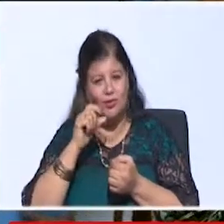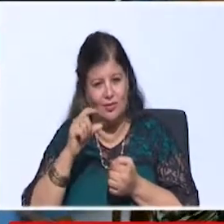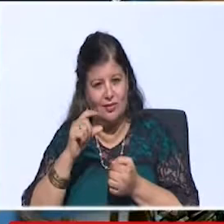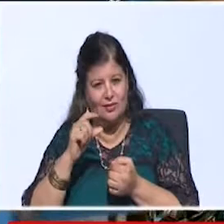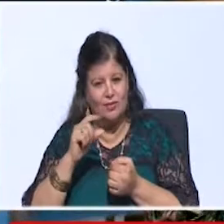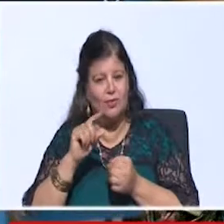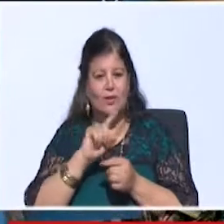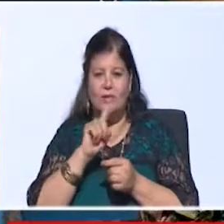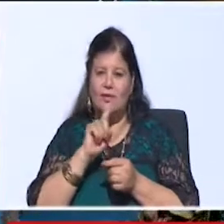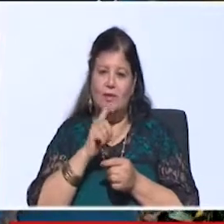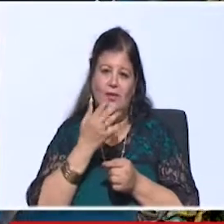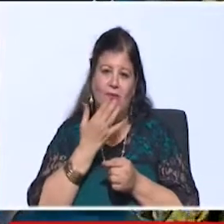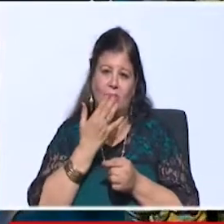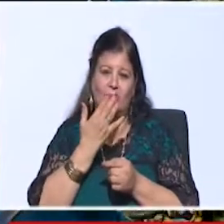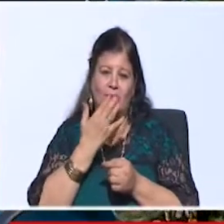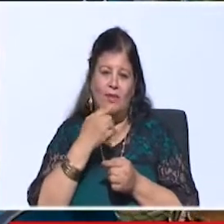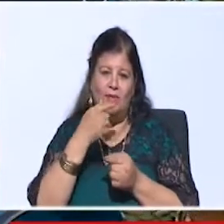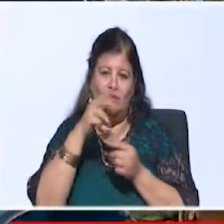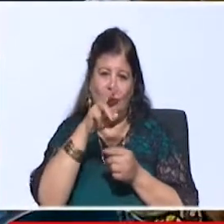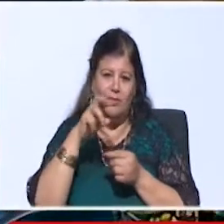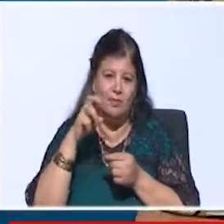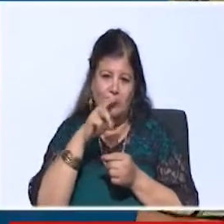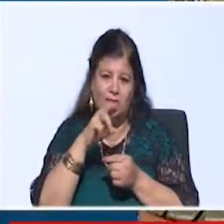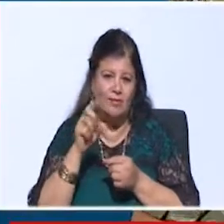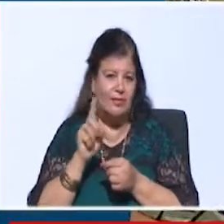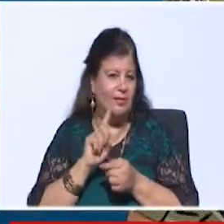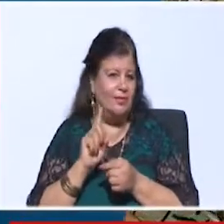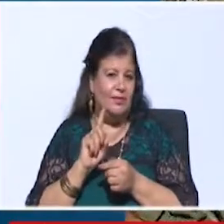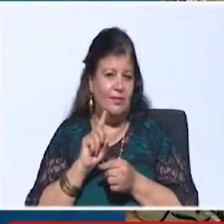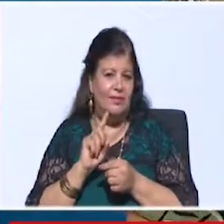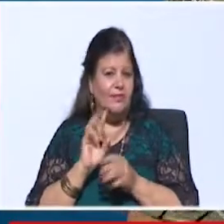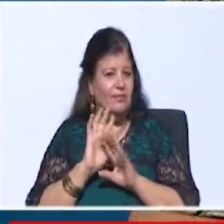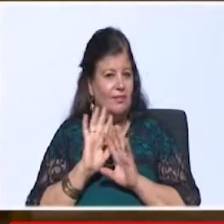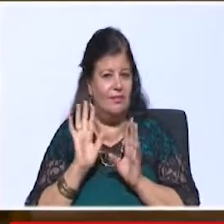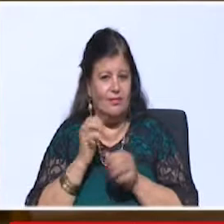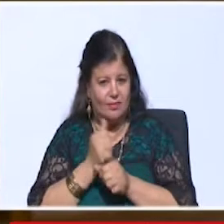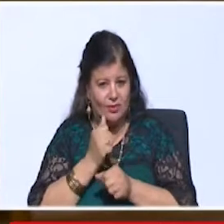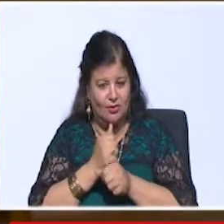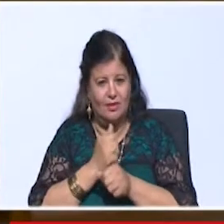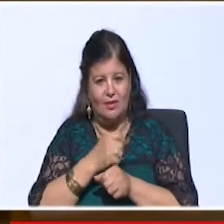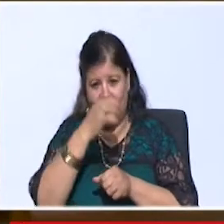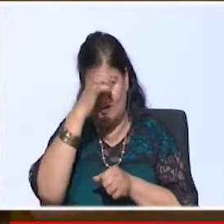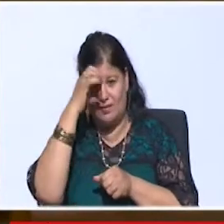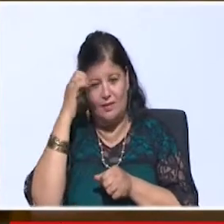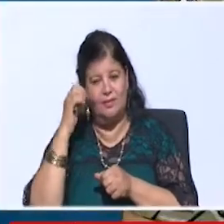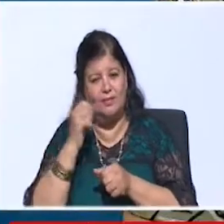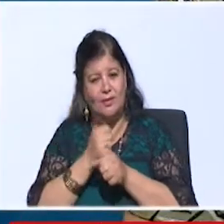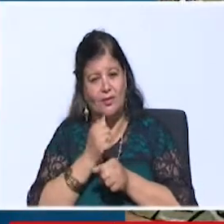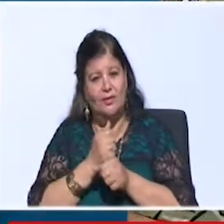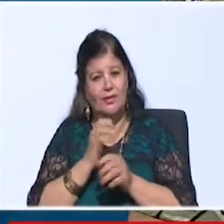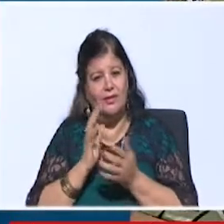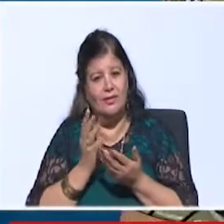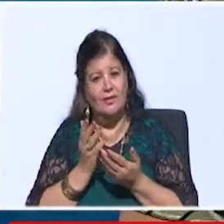بكلف والدي يعني مسؤوليه تعتمد على اي حاجه. الفانتازيا بتشتغل وانت صغير؟ بشتغل. بتشتغل ايه يا محمد؟ بشتغل